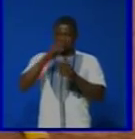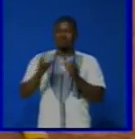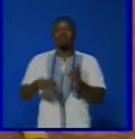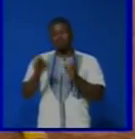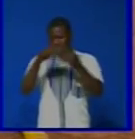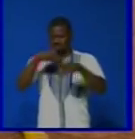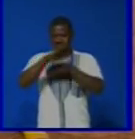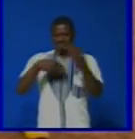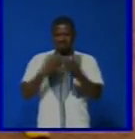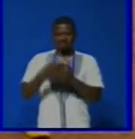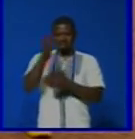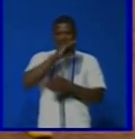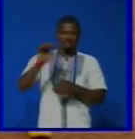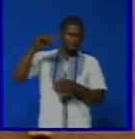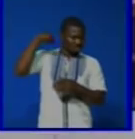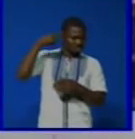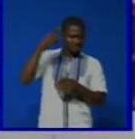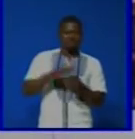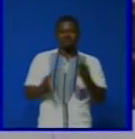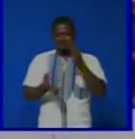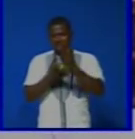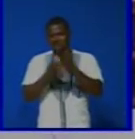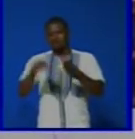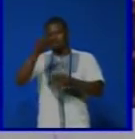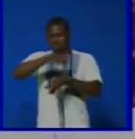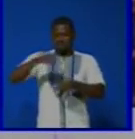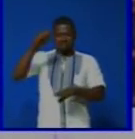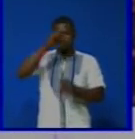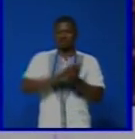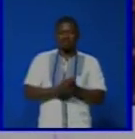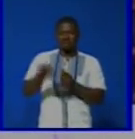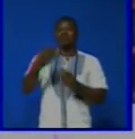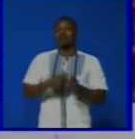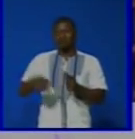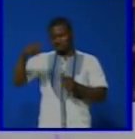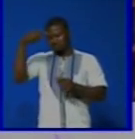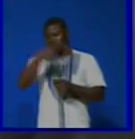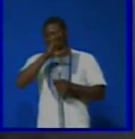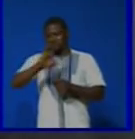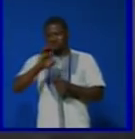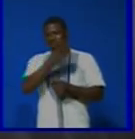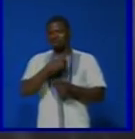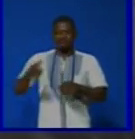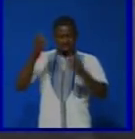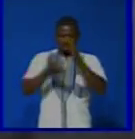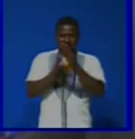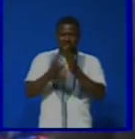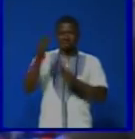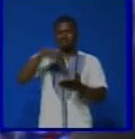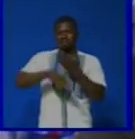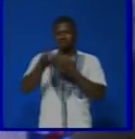de géomètres, de techniciens supérieurs en génie civil et de techniciens supérieurs en aménagement